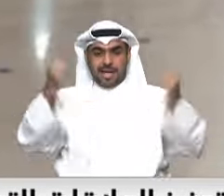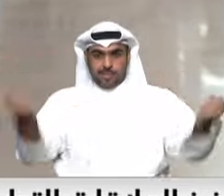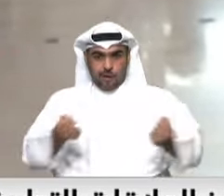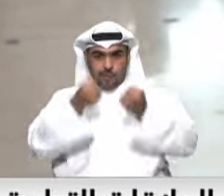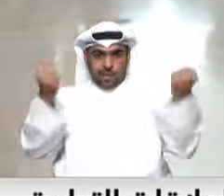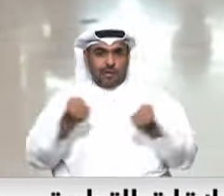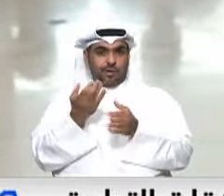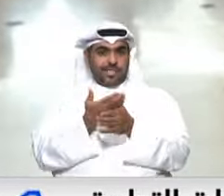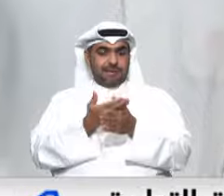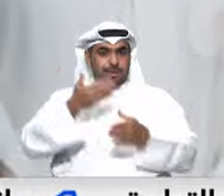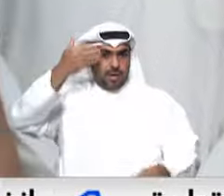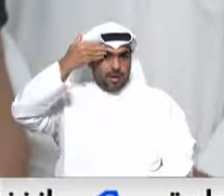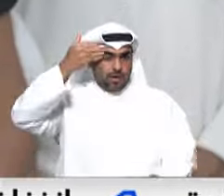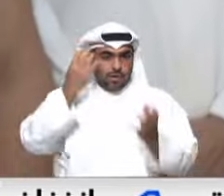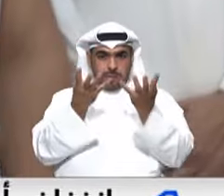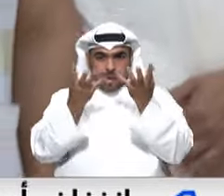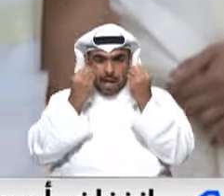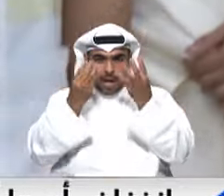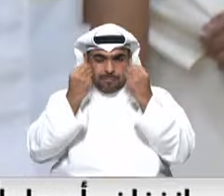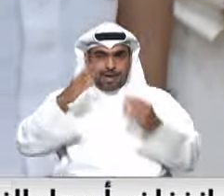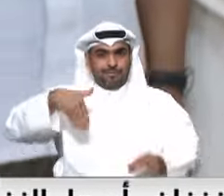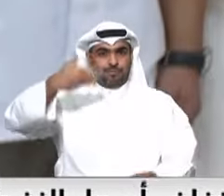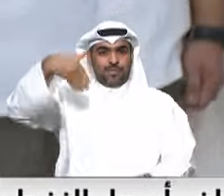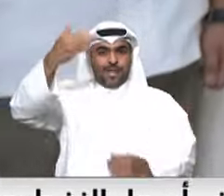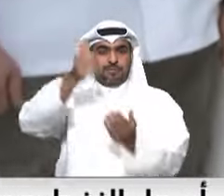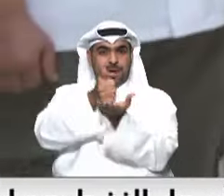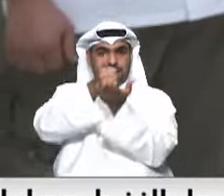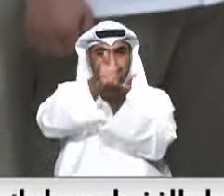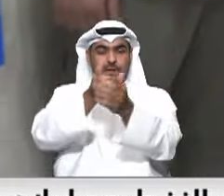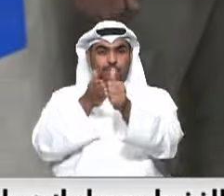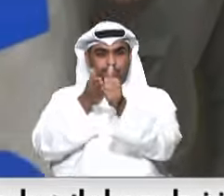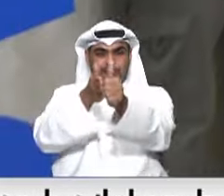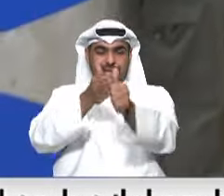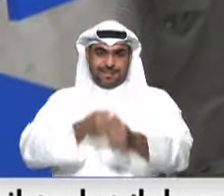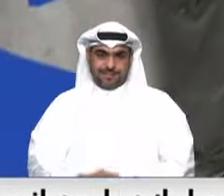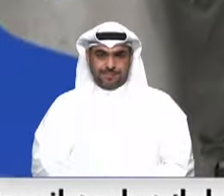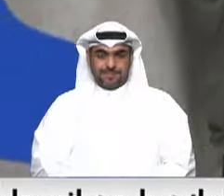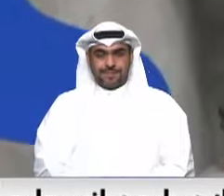إضافة إلى تعزيز روح التعاون والقيادة. نواف شراكي، تلفزيون دولة الكويت.